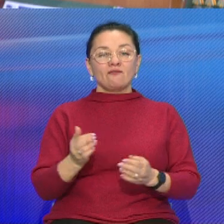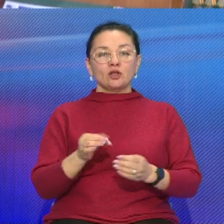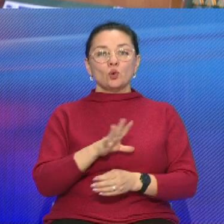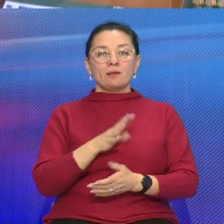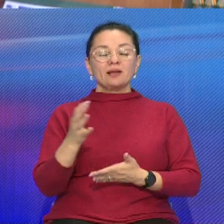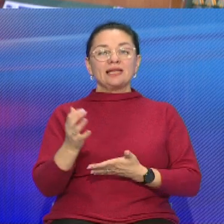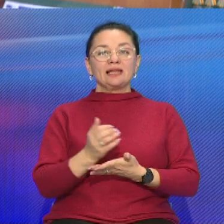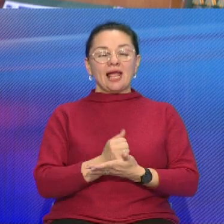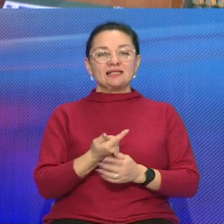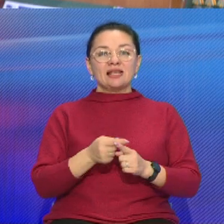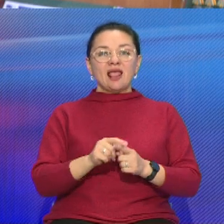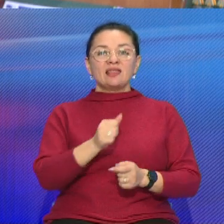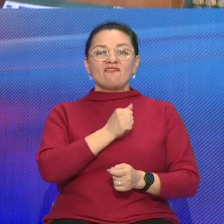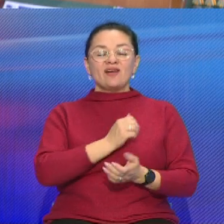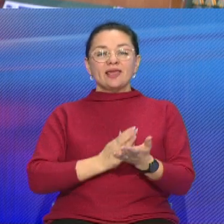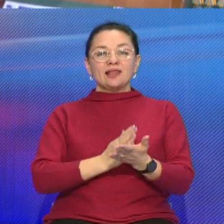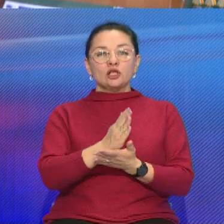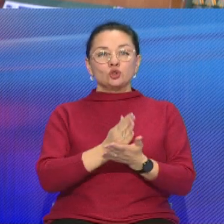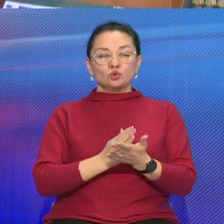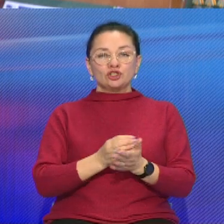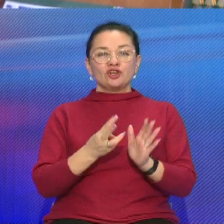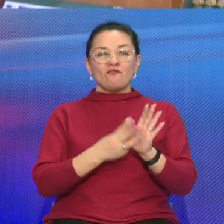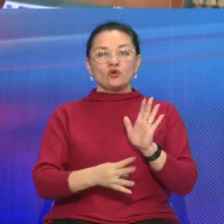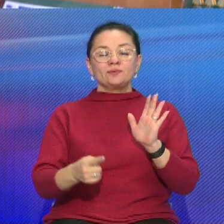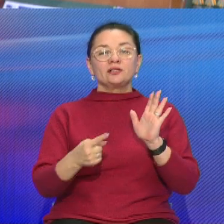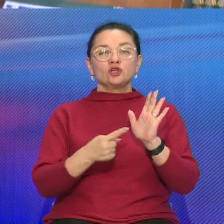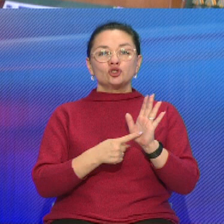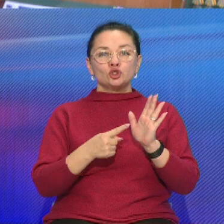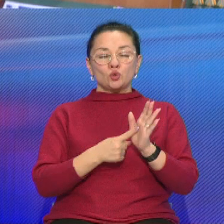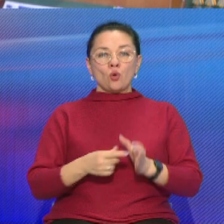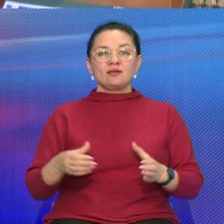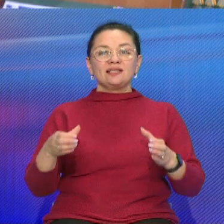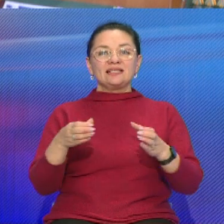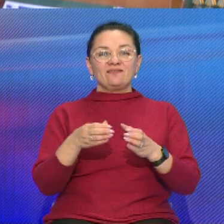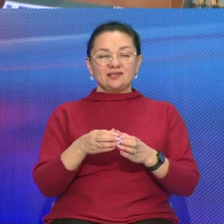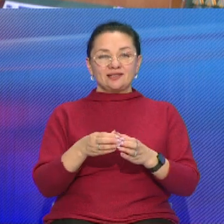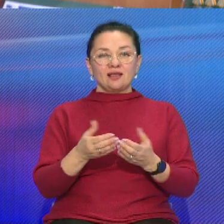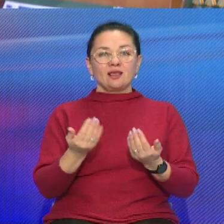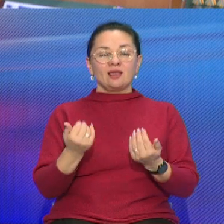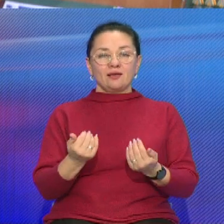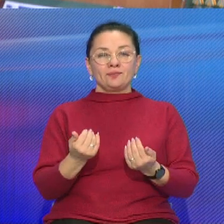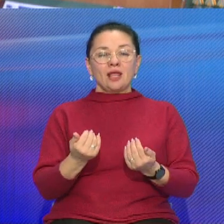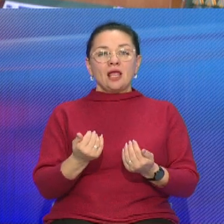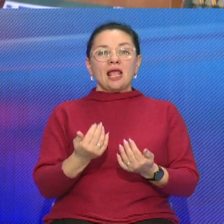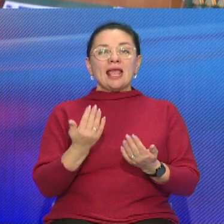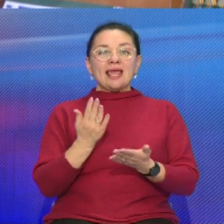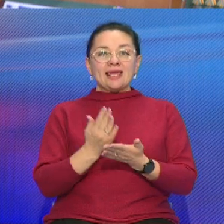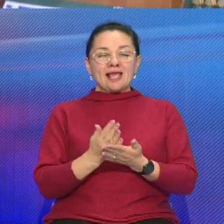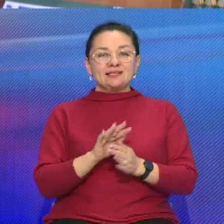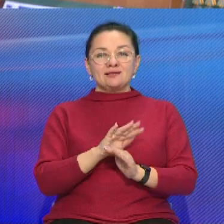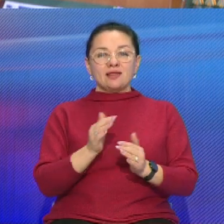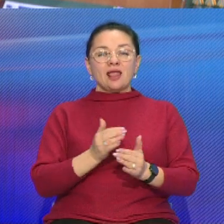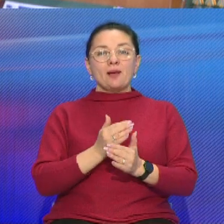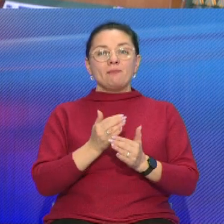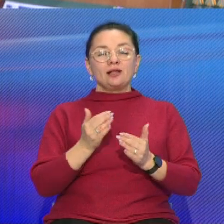это военнослужащие 86-й краснознаменной стрелковой дивизии. И вот в этом есть небольшая такая, ну, может